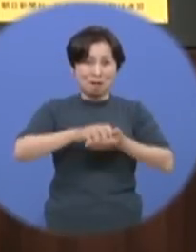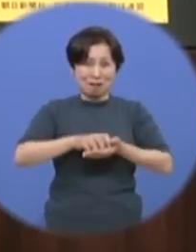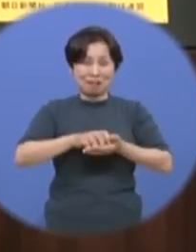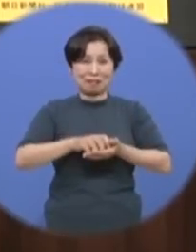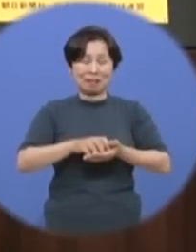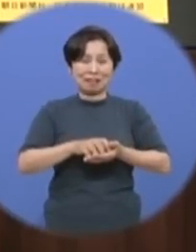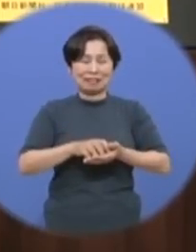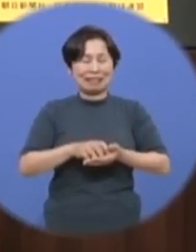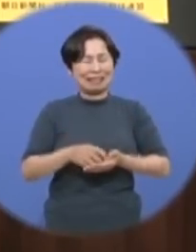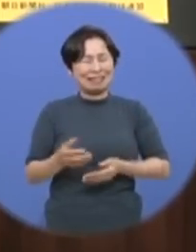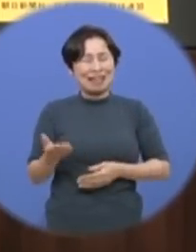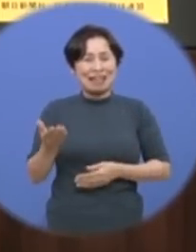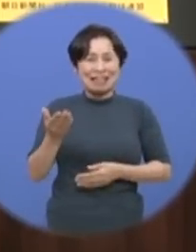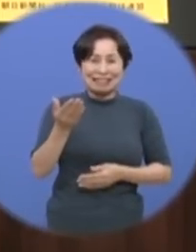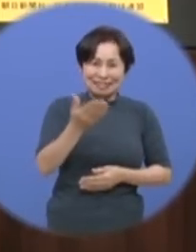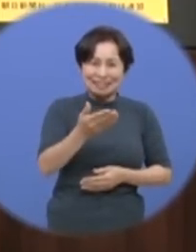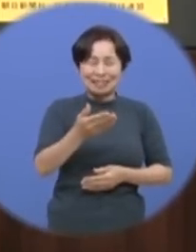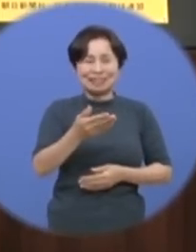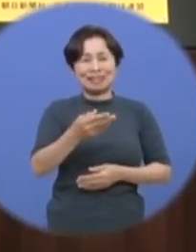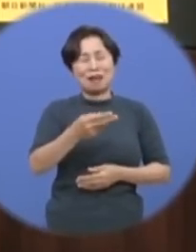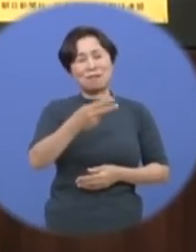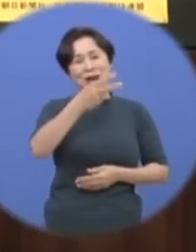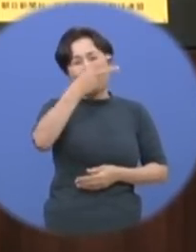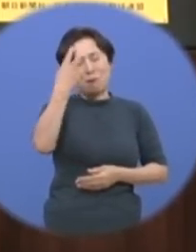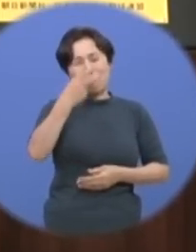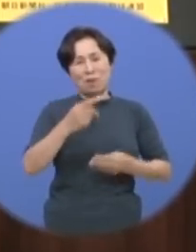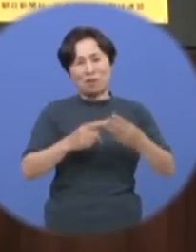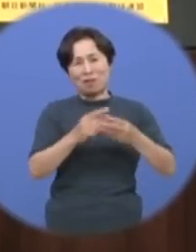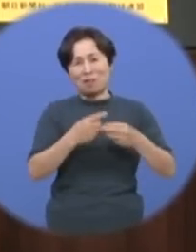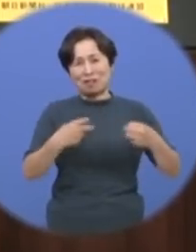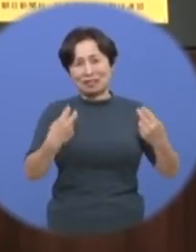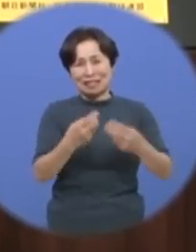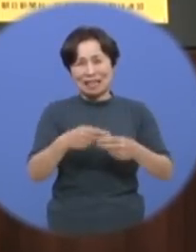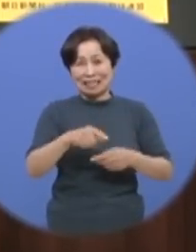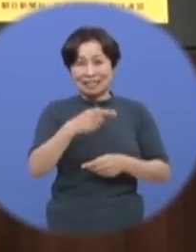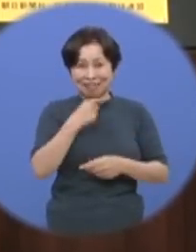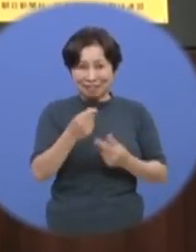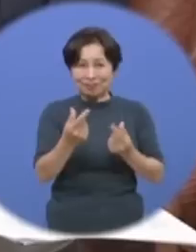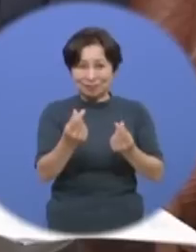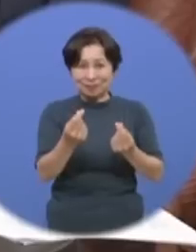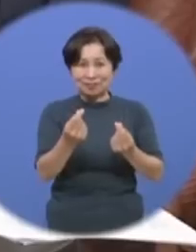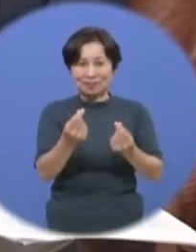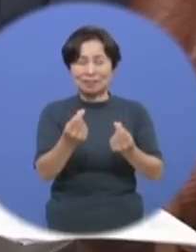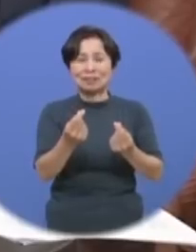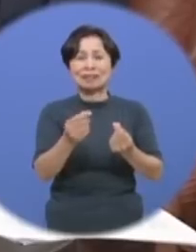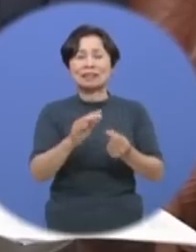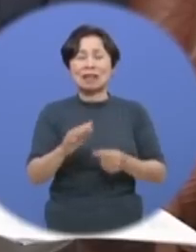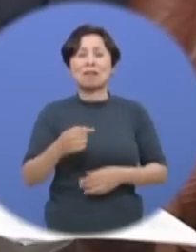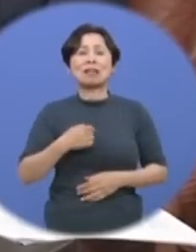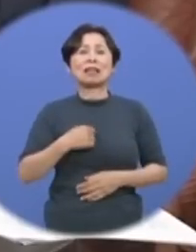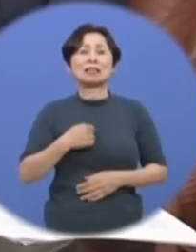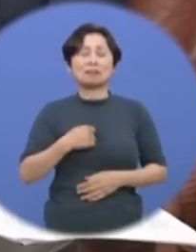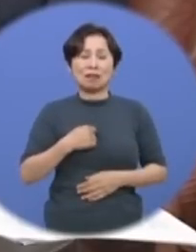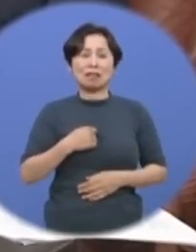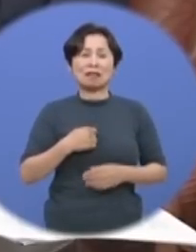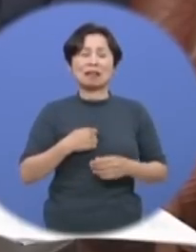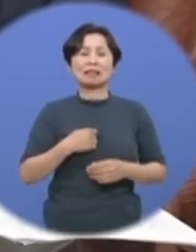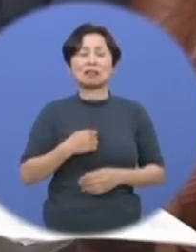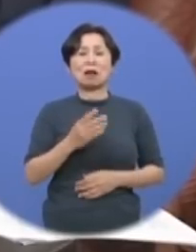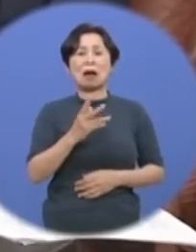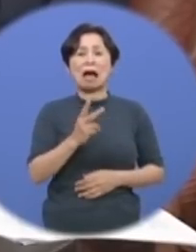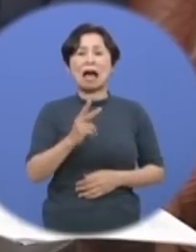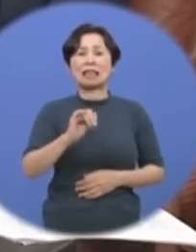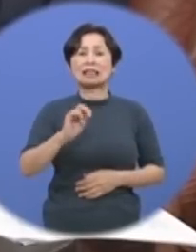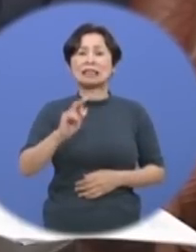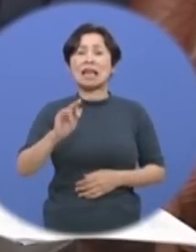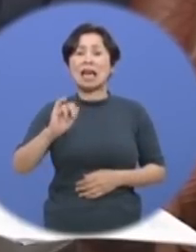ここで優勝すると次はどうしても甲子園ってであるもんですねそういうのがあってまぁ長崎快晴の方でね親に